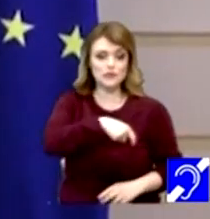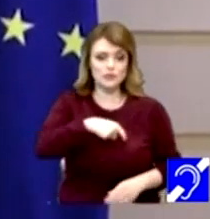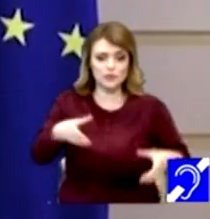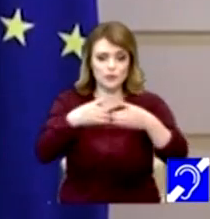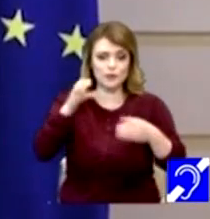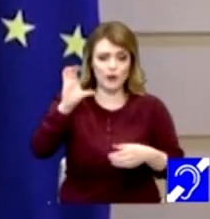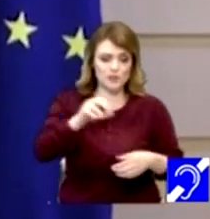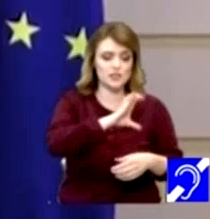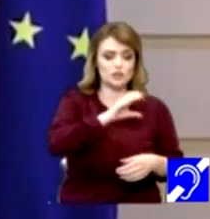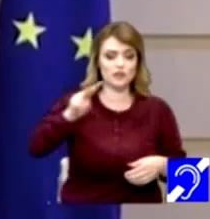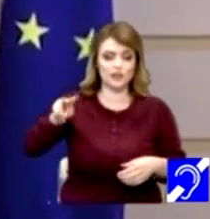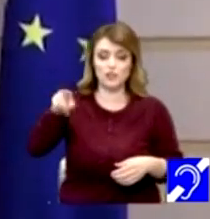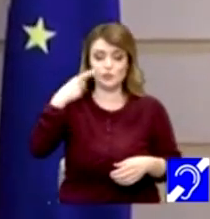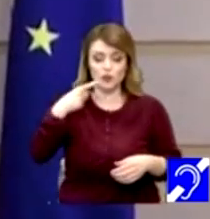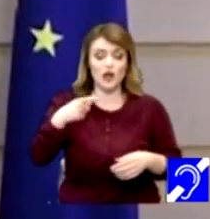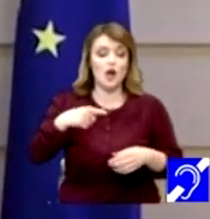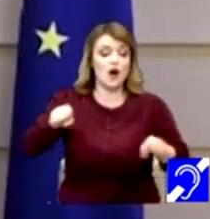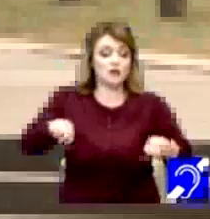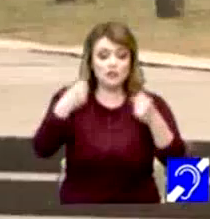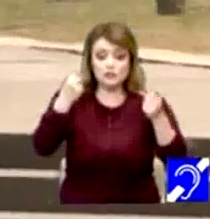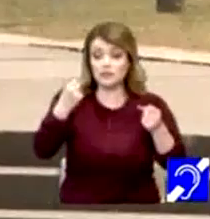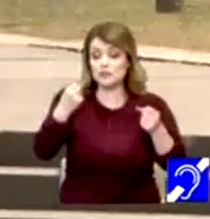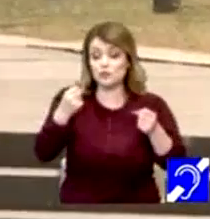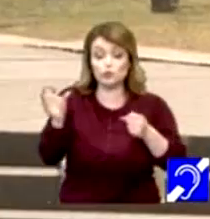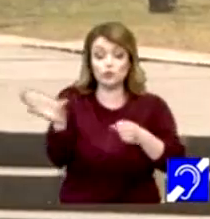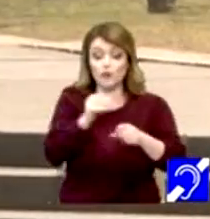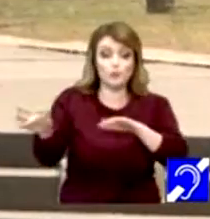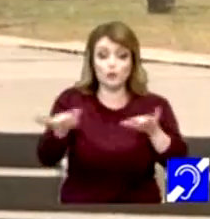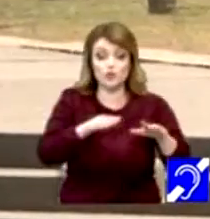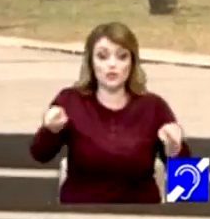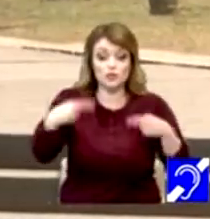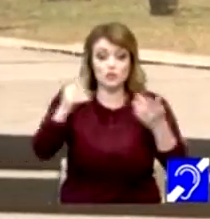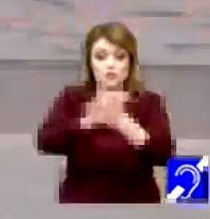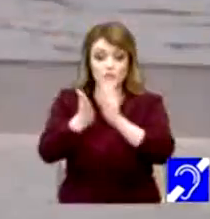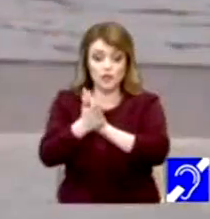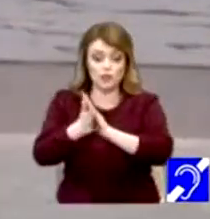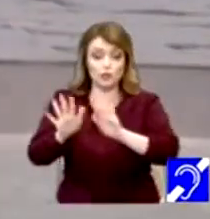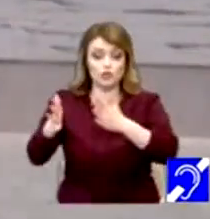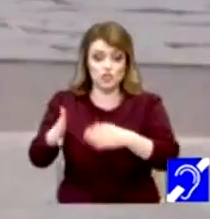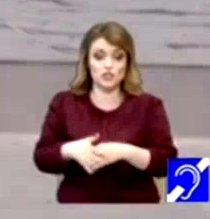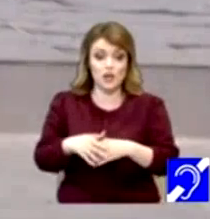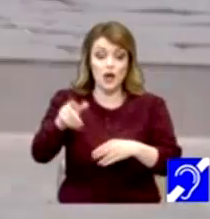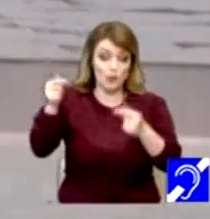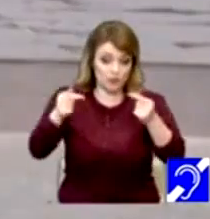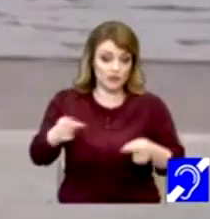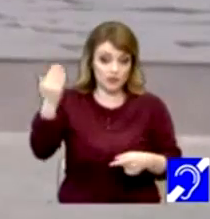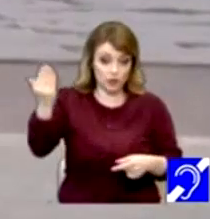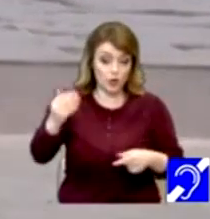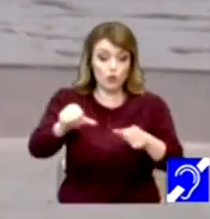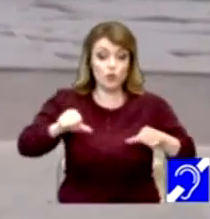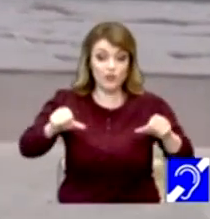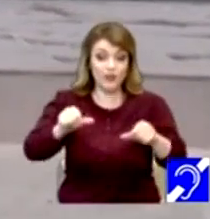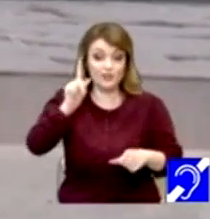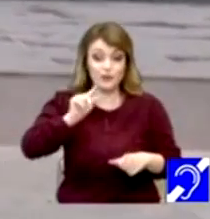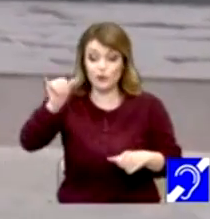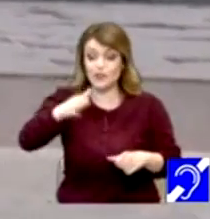Deputatul PAS, Sergiu Litvinenko, a declarat că s-a încălcat întreaga procedură de instituire a stării de urgență. Potrivit deputatului, un guvern interimar